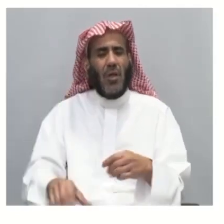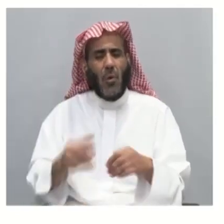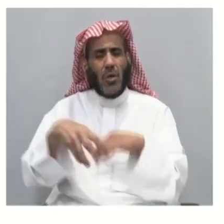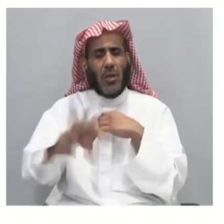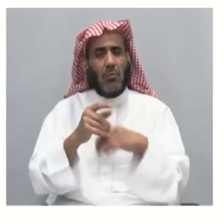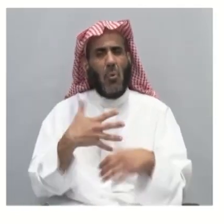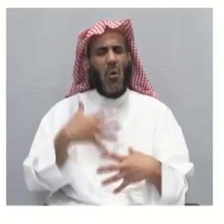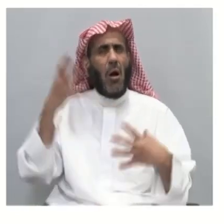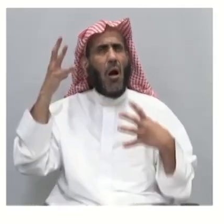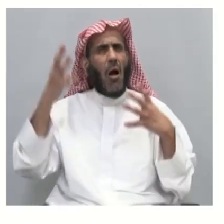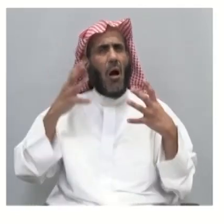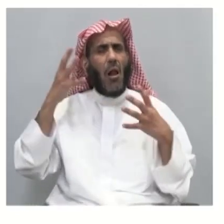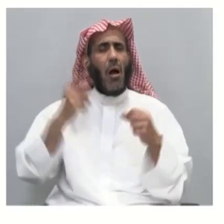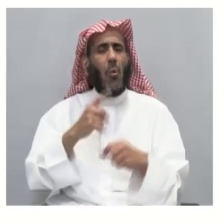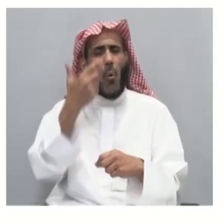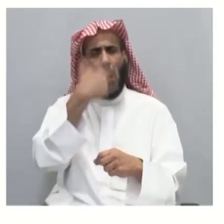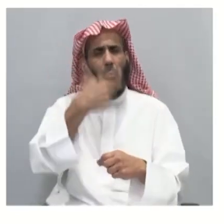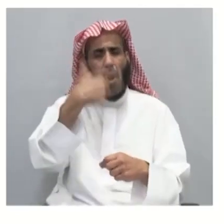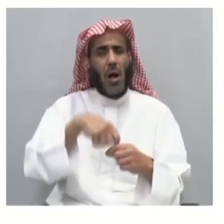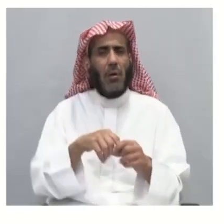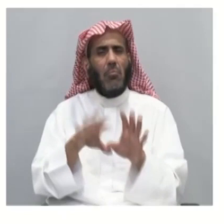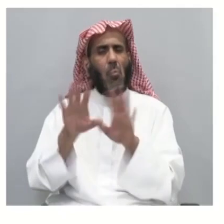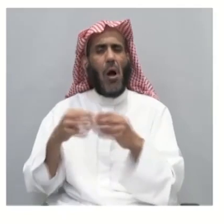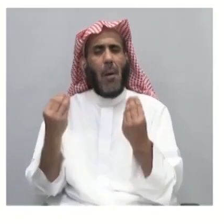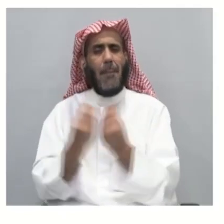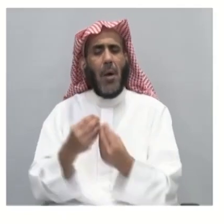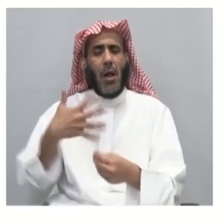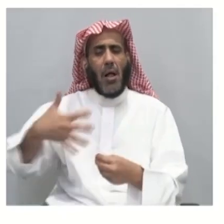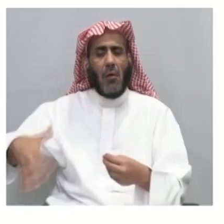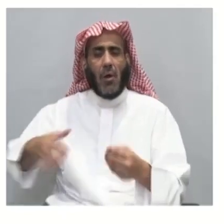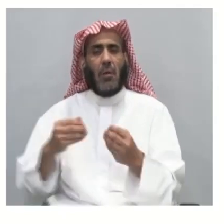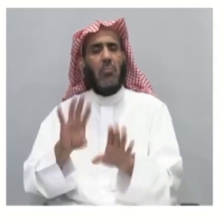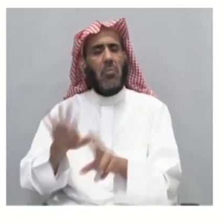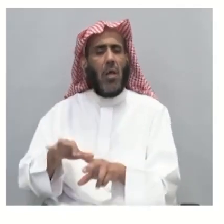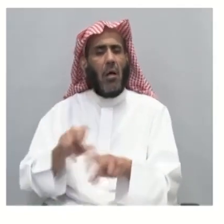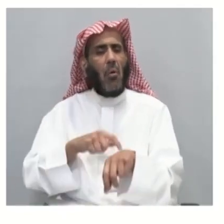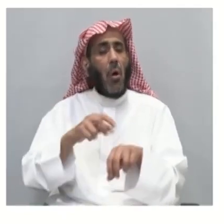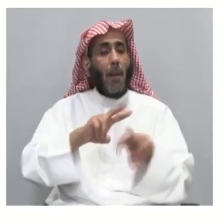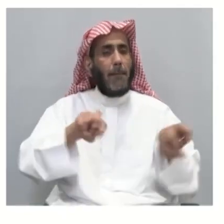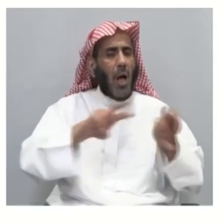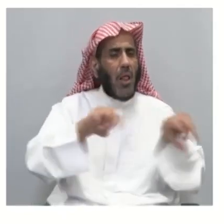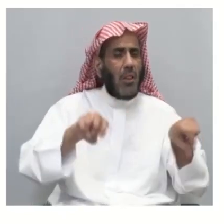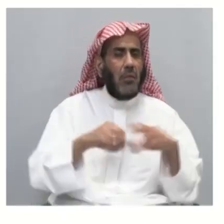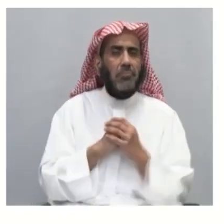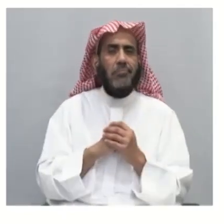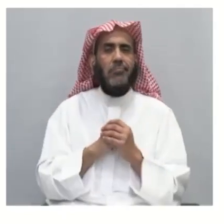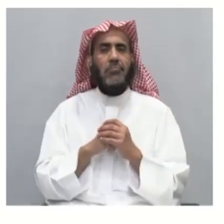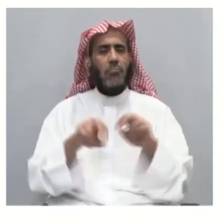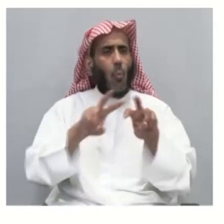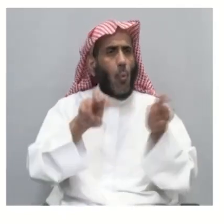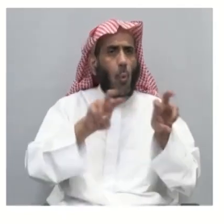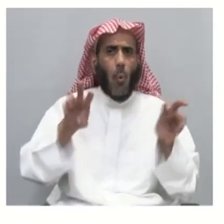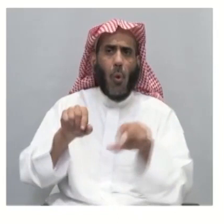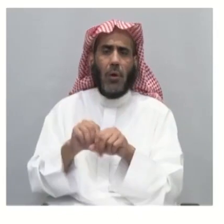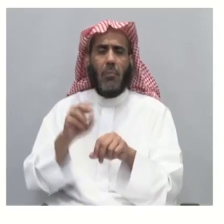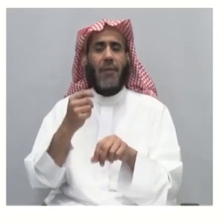القلق البكاء والقلق ايضا البقاء مع الاطفال اثناء البحث اثناء البحث عن الولد